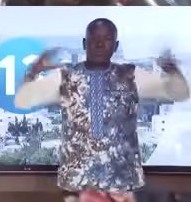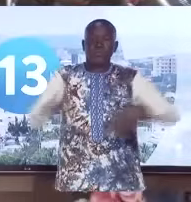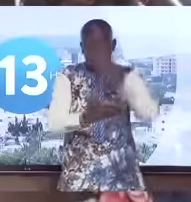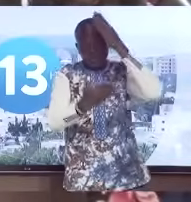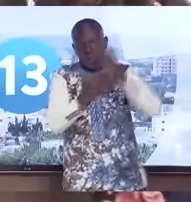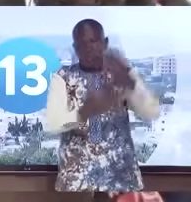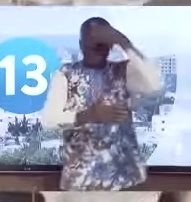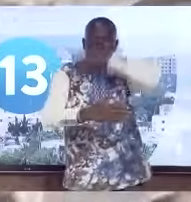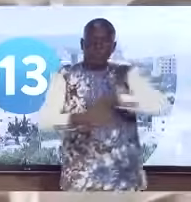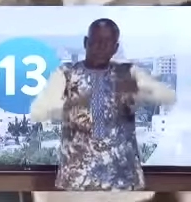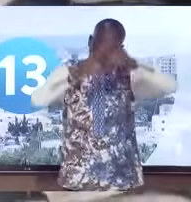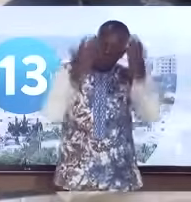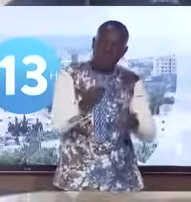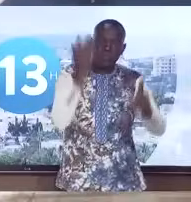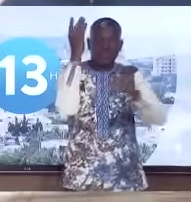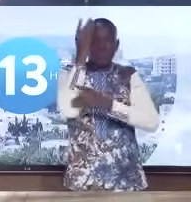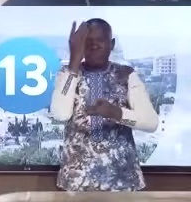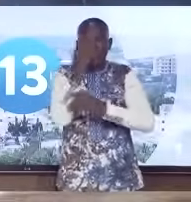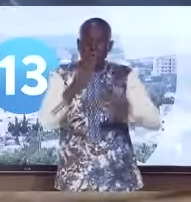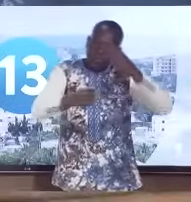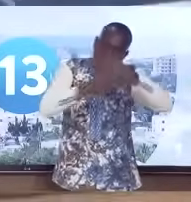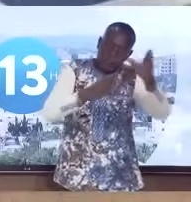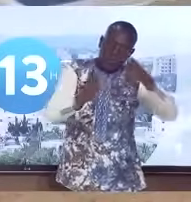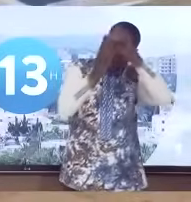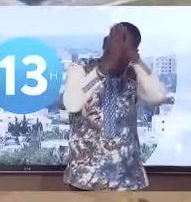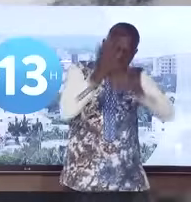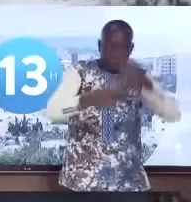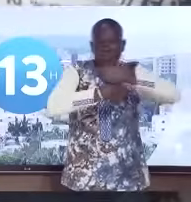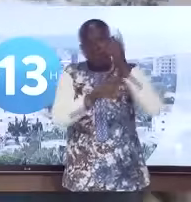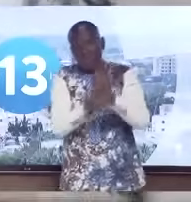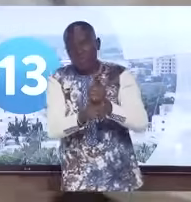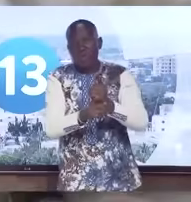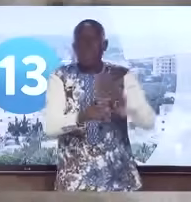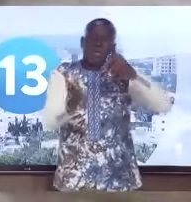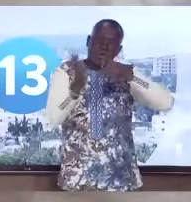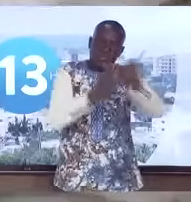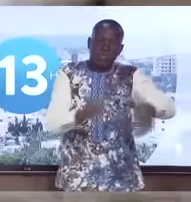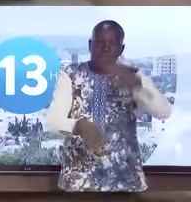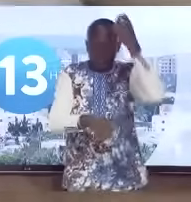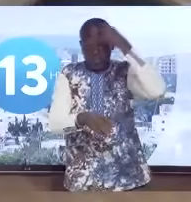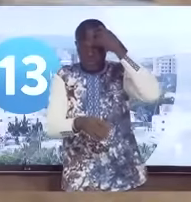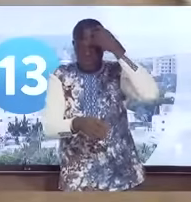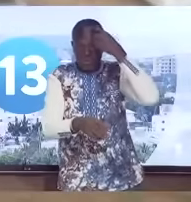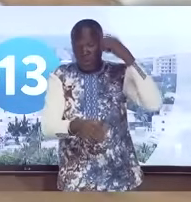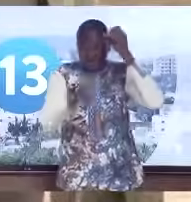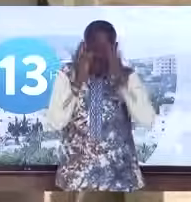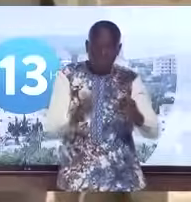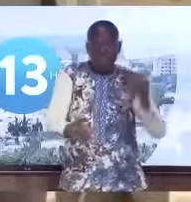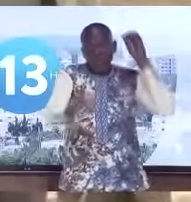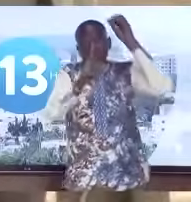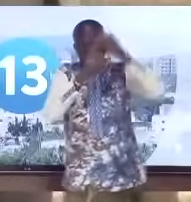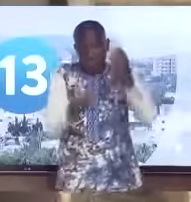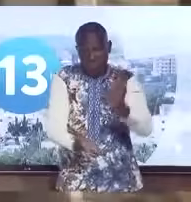profit de la commune de Diaboué est le site de distribution et d'enlèvement des intrants et ciments subventionnés par le gouvernement. Cette initiative vise à soutenir